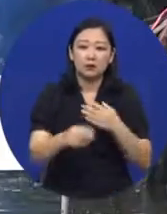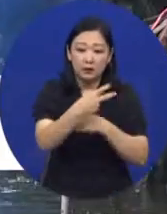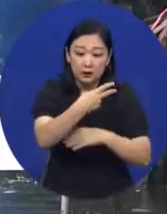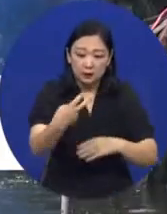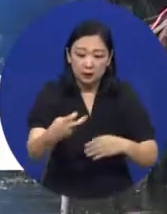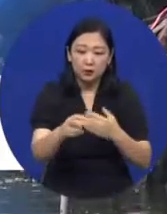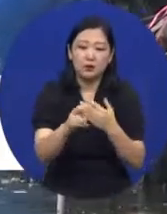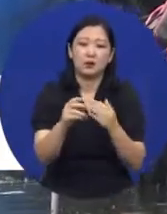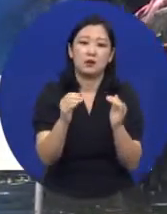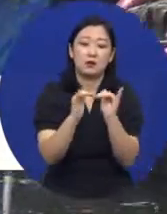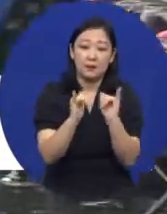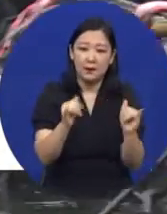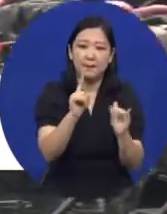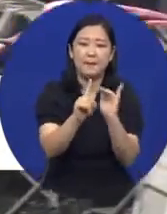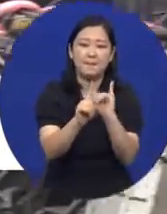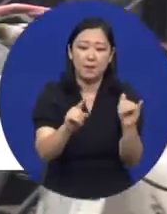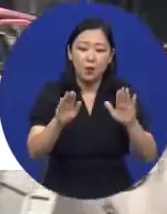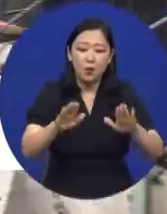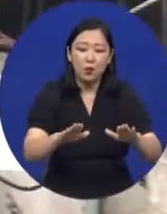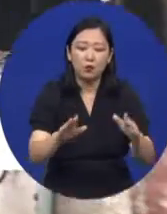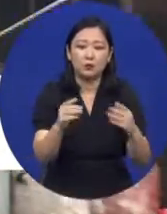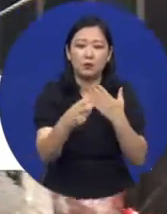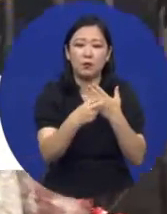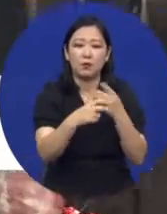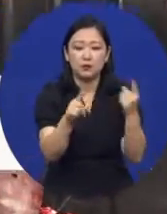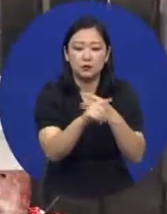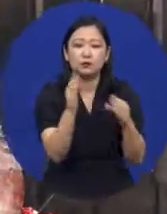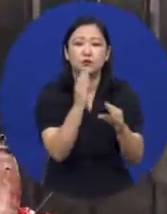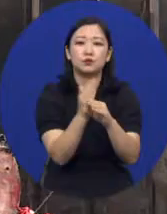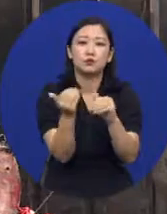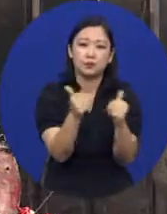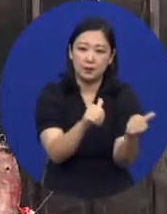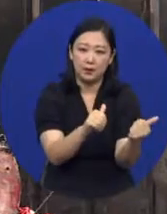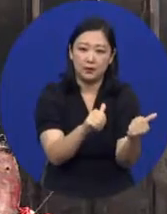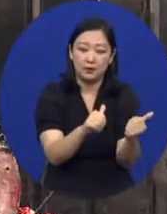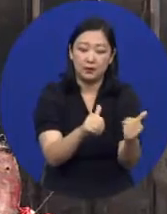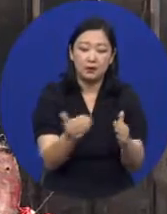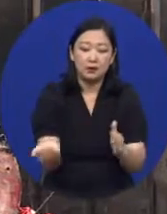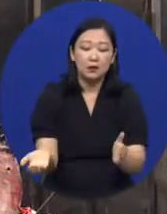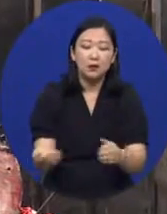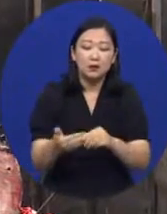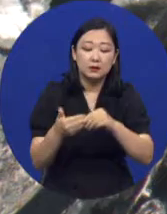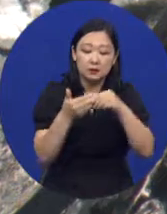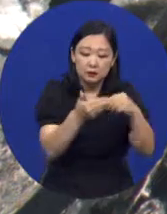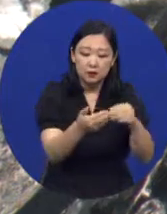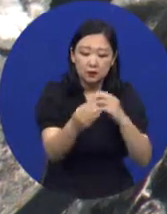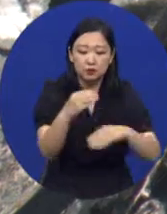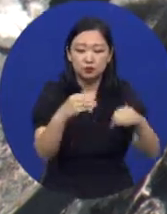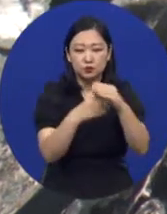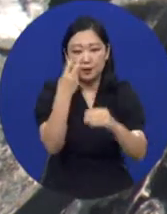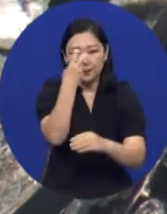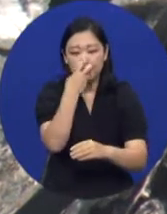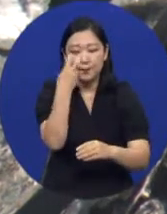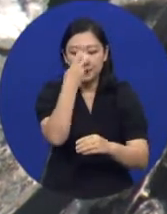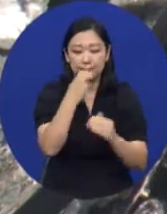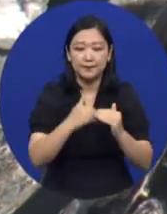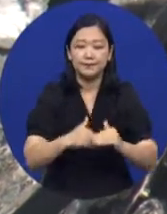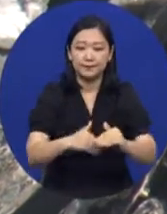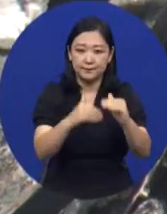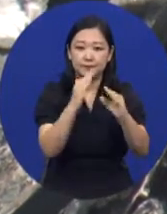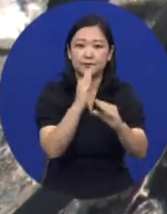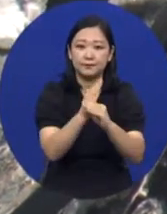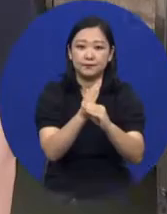명도 병원에서 치료를 받다 오늘 오후 숨졌습니다. 인양과 추가 수색 작업은 계속 진행되고 있습니다.